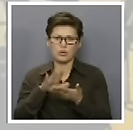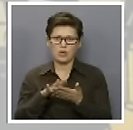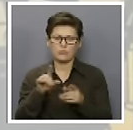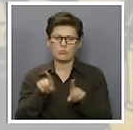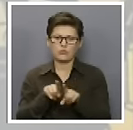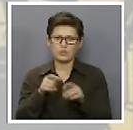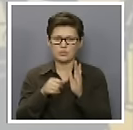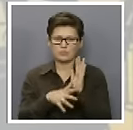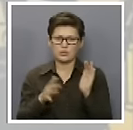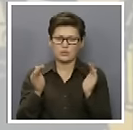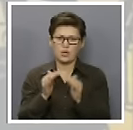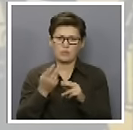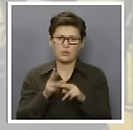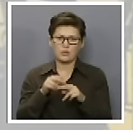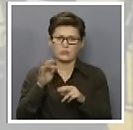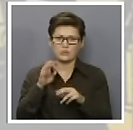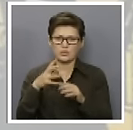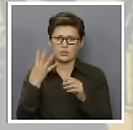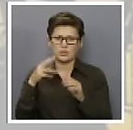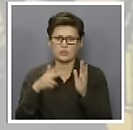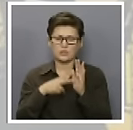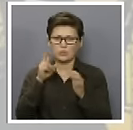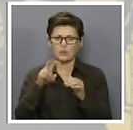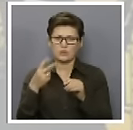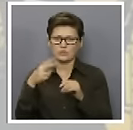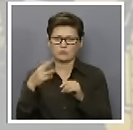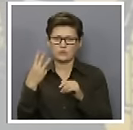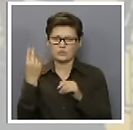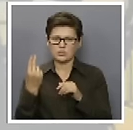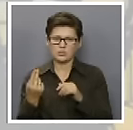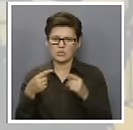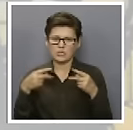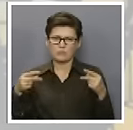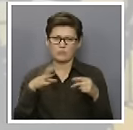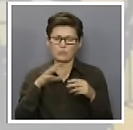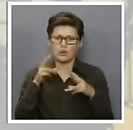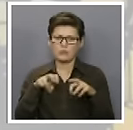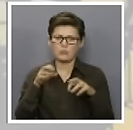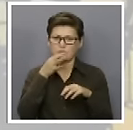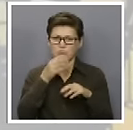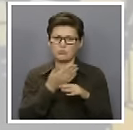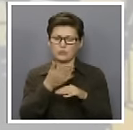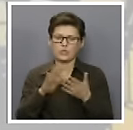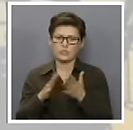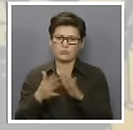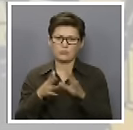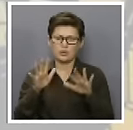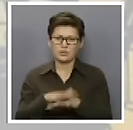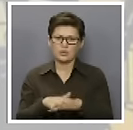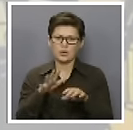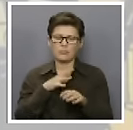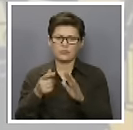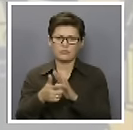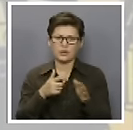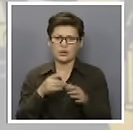шикізатының көрсеткіші азайып, жеткізілім фьючерстері $48.23 тең болды. Сарапшылардың айтуынша, бұл жағдай банктердегі